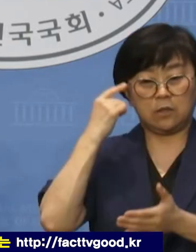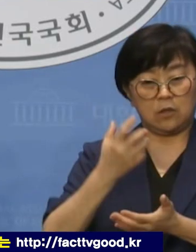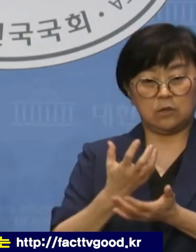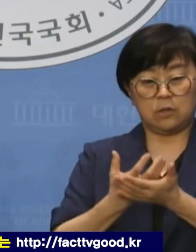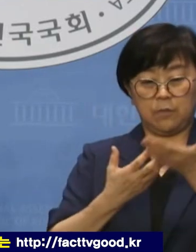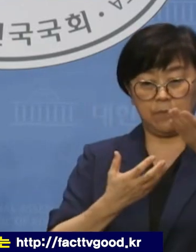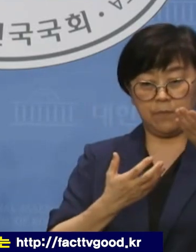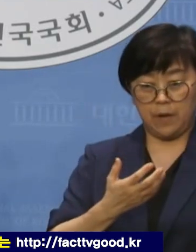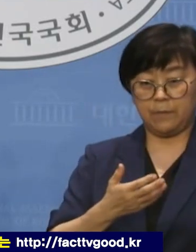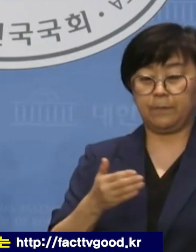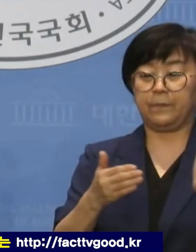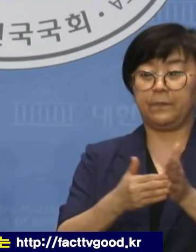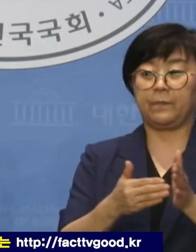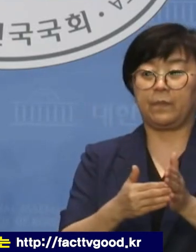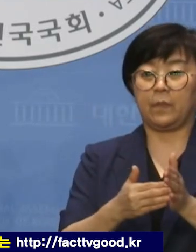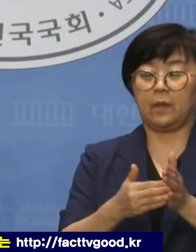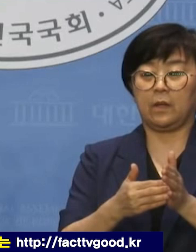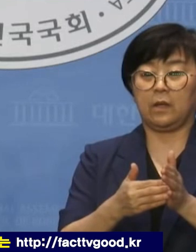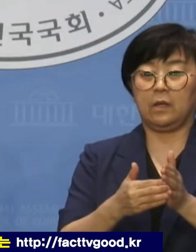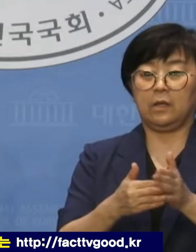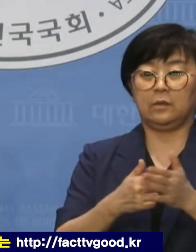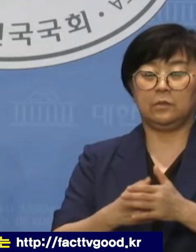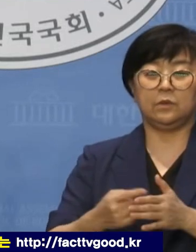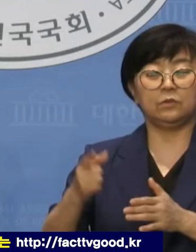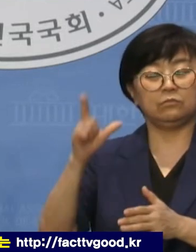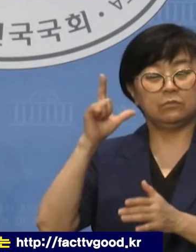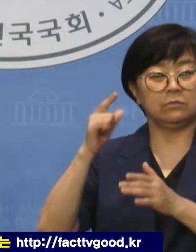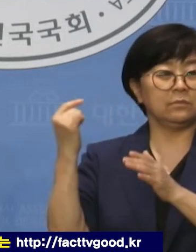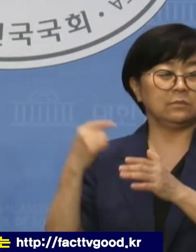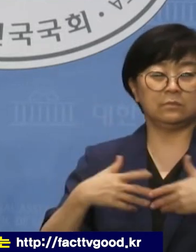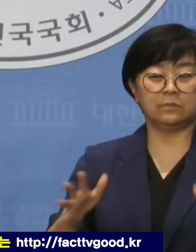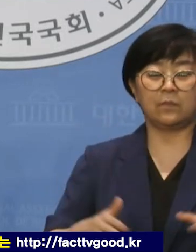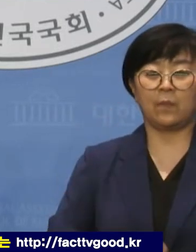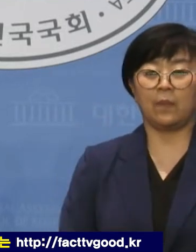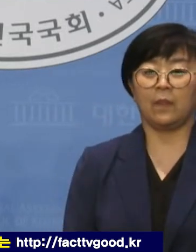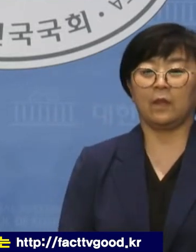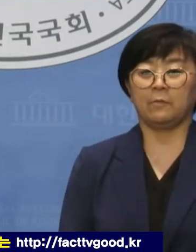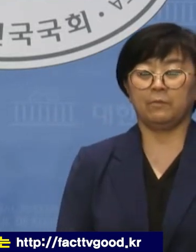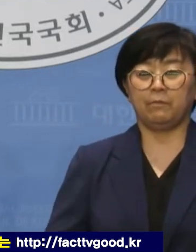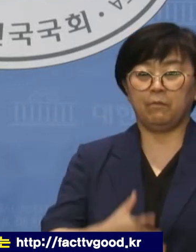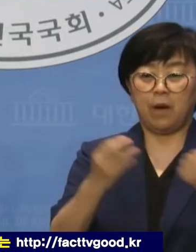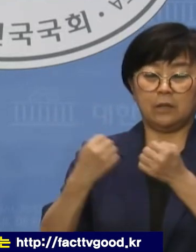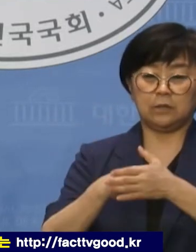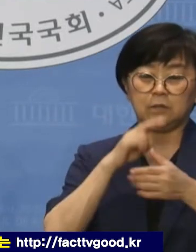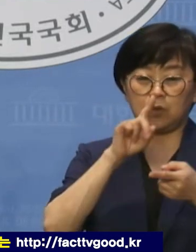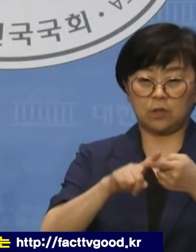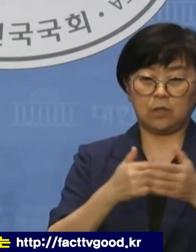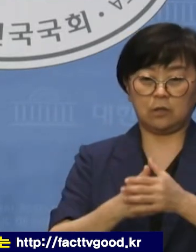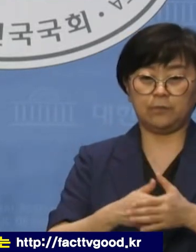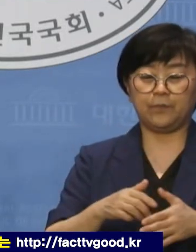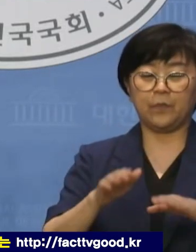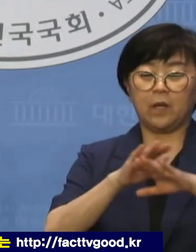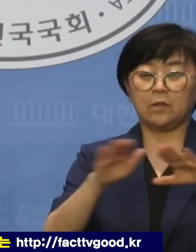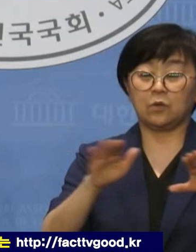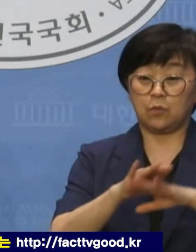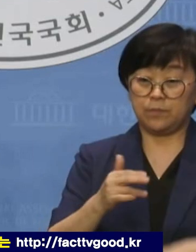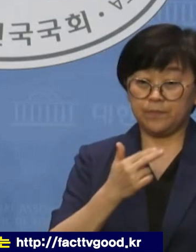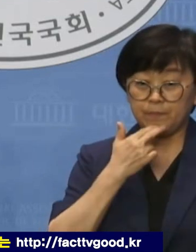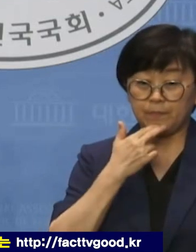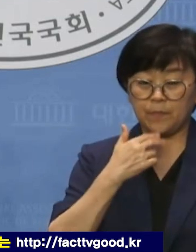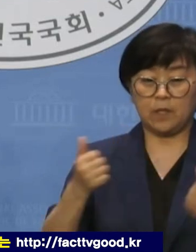의견을 전달했지만 소기에 경일기였습니다. 국회는 수많은 의혹에 대한 최소한의 해소도